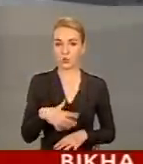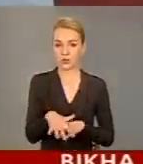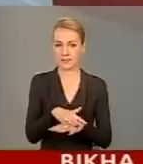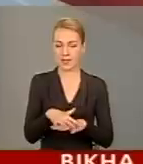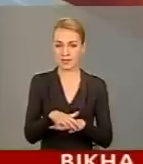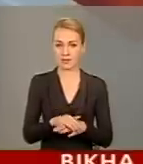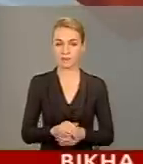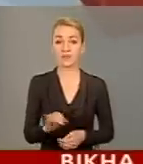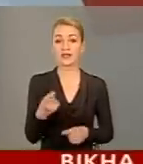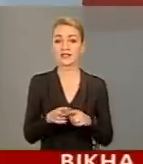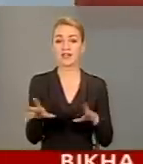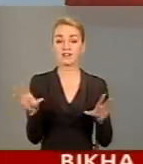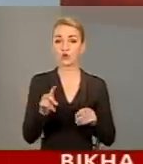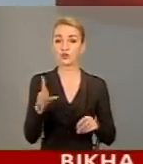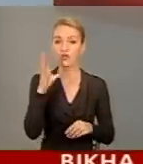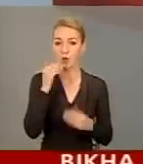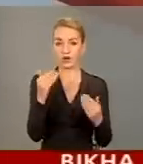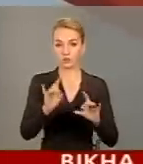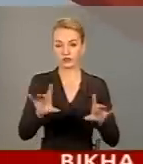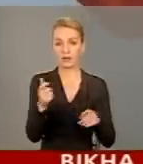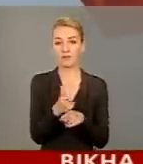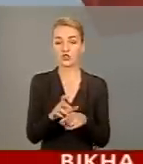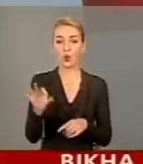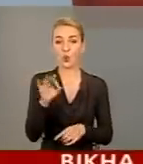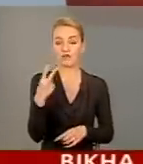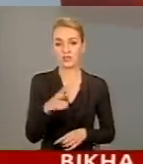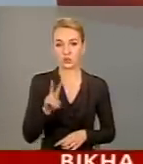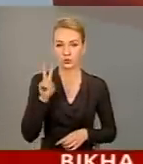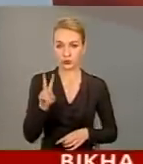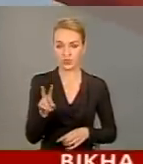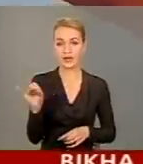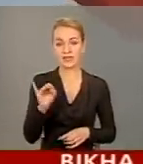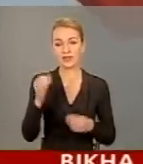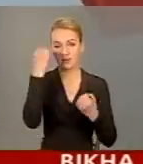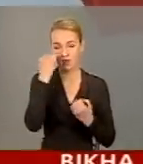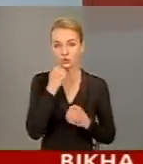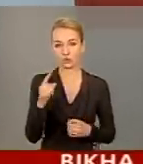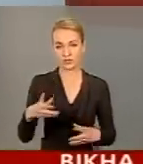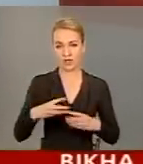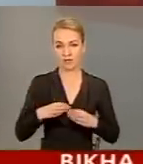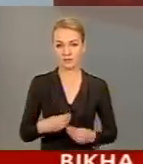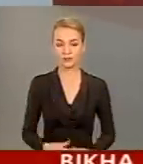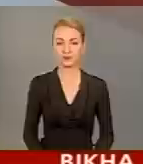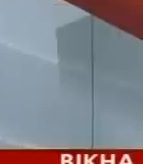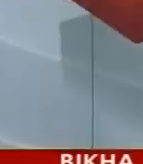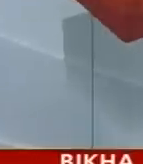населення. І це все, що встигаємо вам розповісти більше о 22-й з Володимиром Бойком. І дякуємо, що з нами.